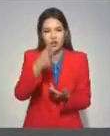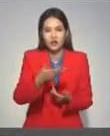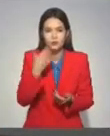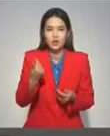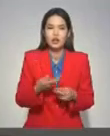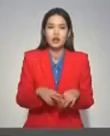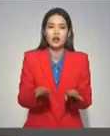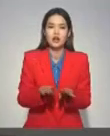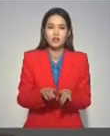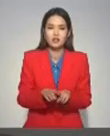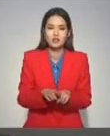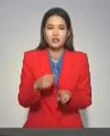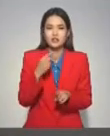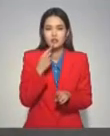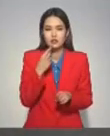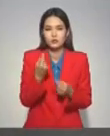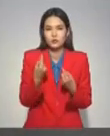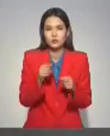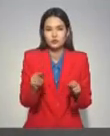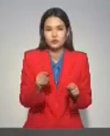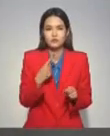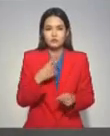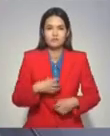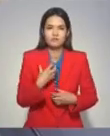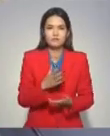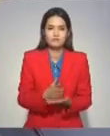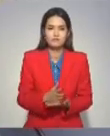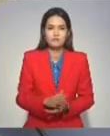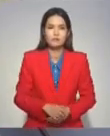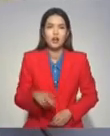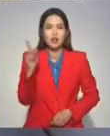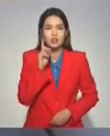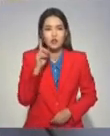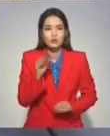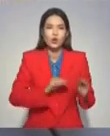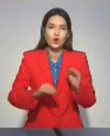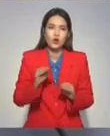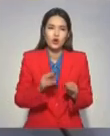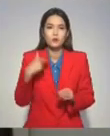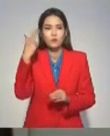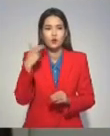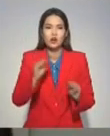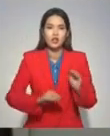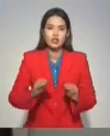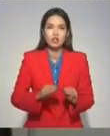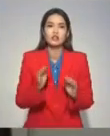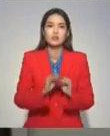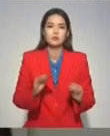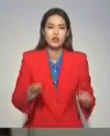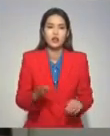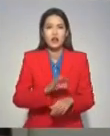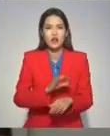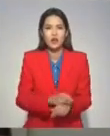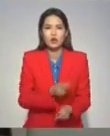мына өнімнің дәмі түгіл, түрі де қорқынышты. Тәттілердің құрамындағы бояғыш заттар бала денсаулығына кері